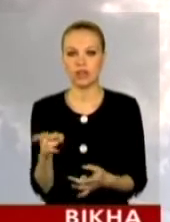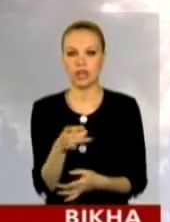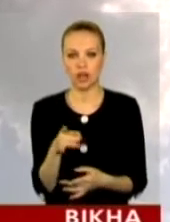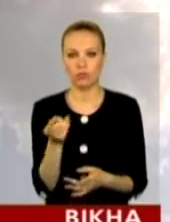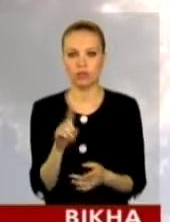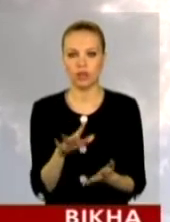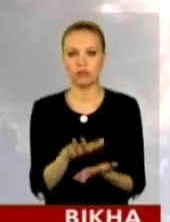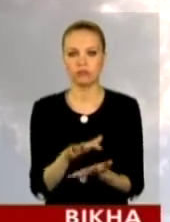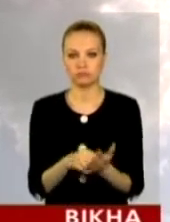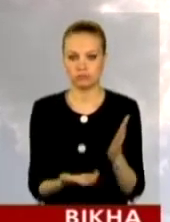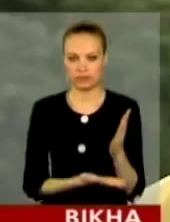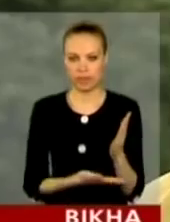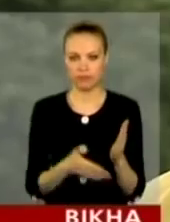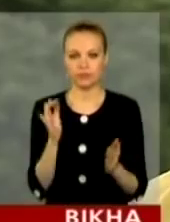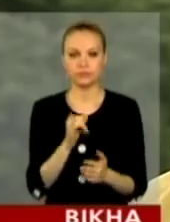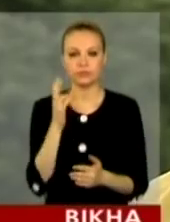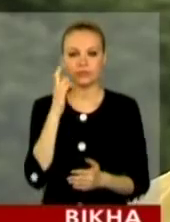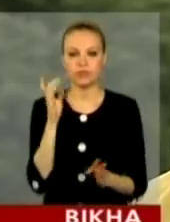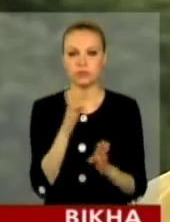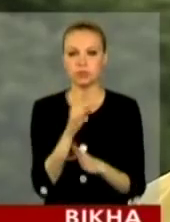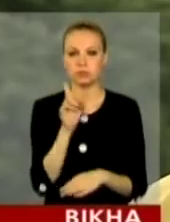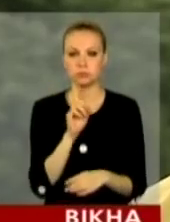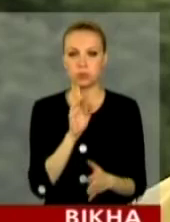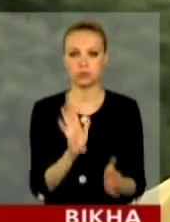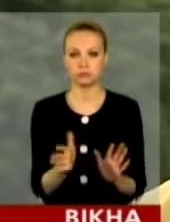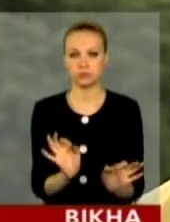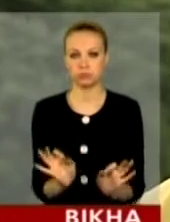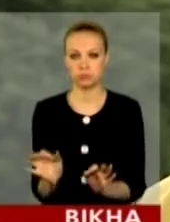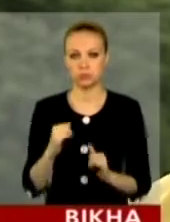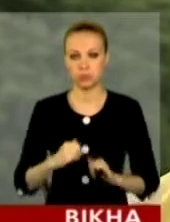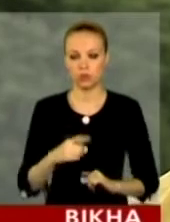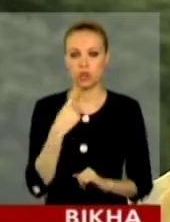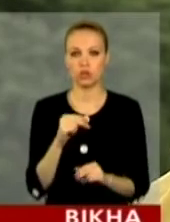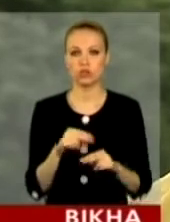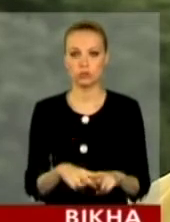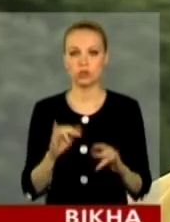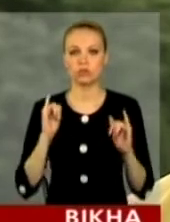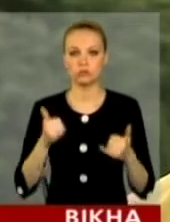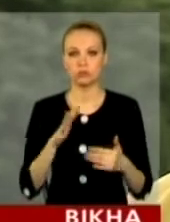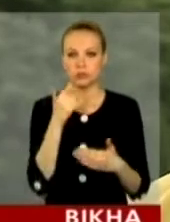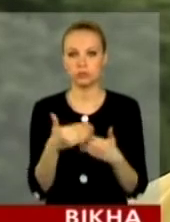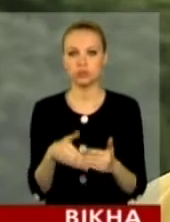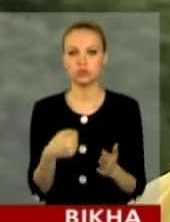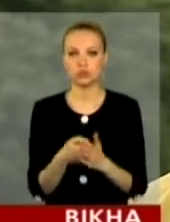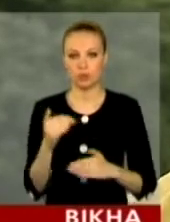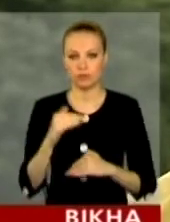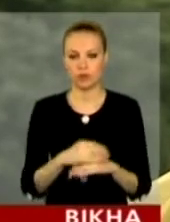гне і вириває дерева. У Києві з погодою поки відносно спокійно, кажуть, столицю залє ближче